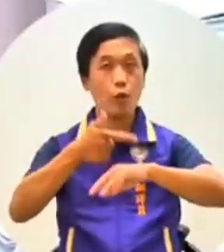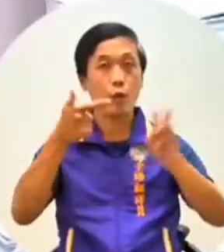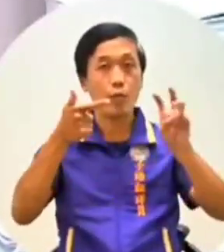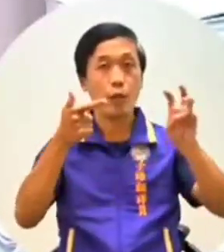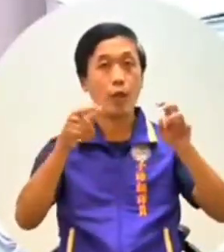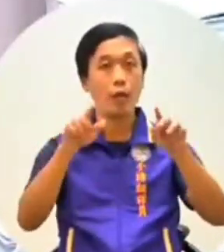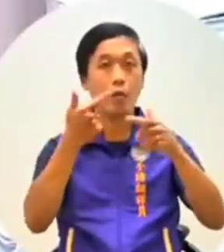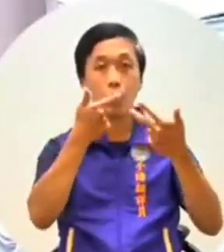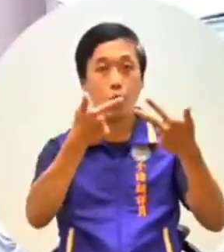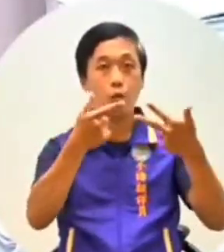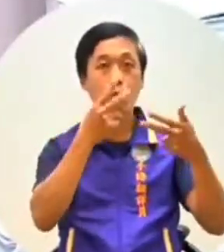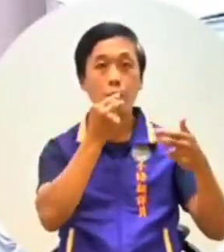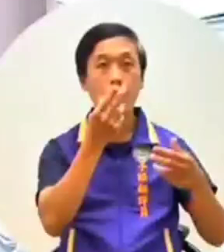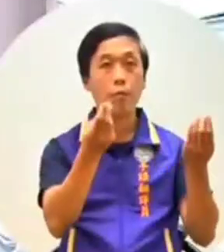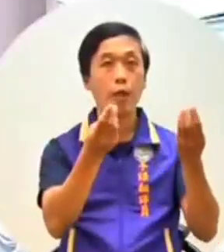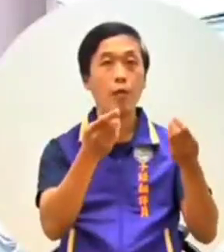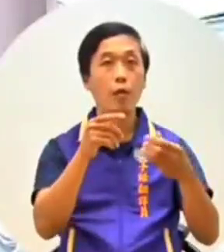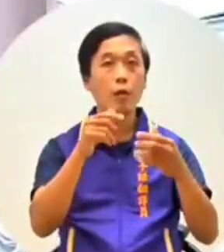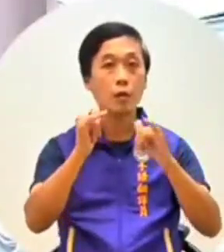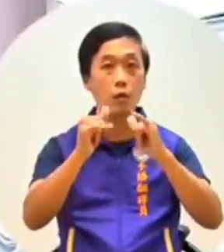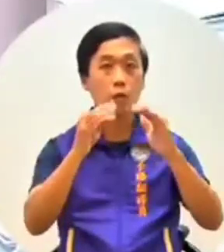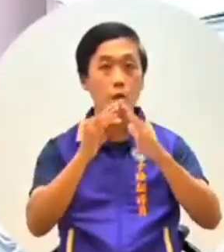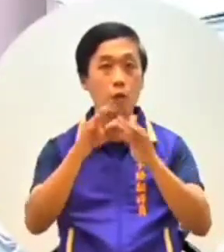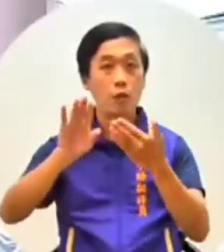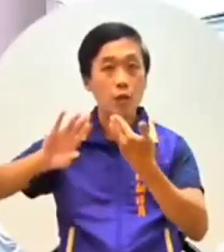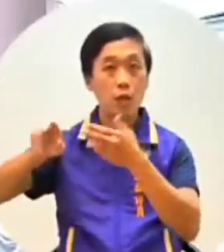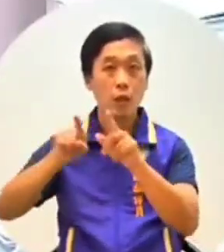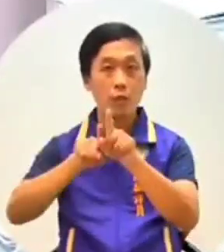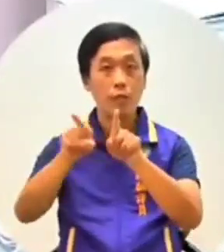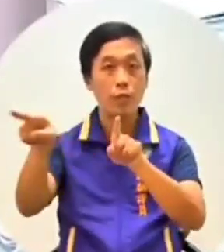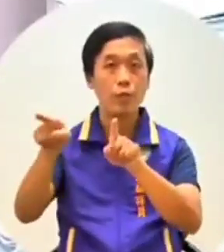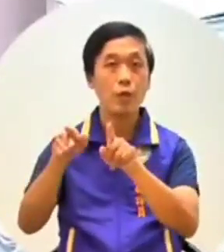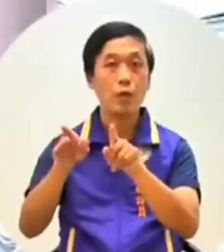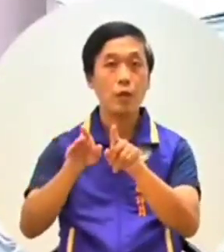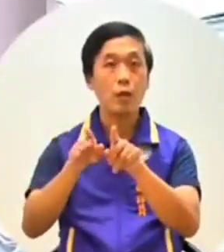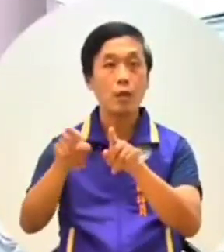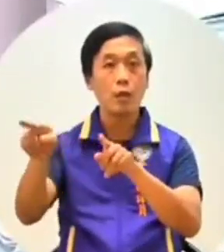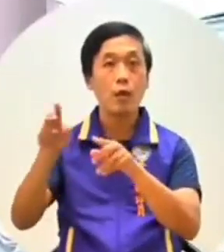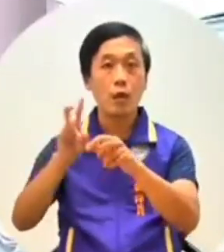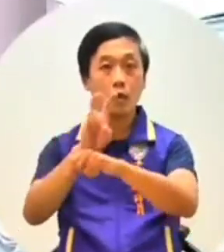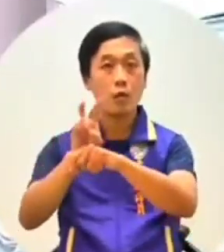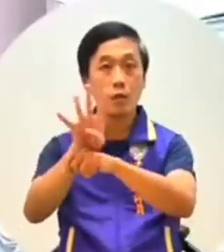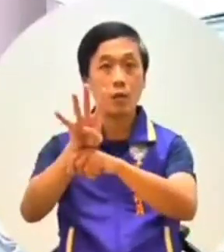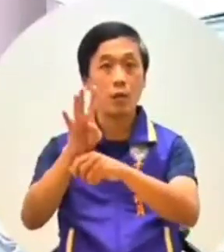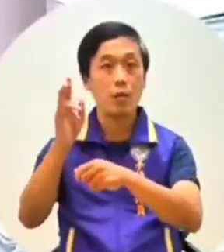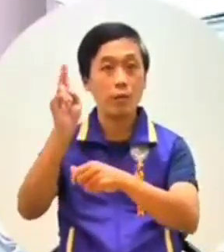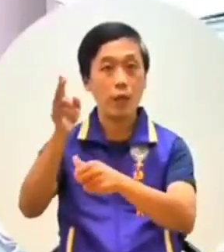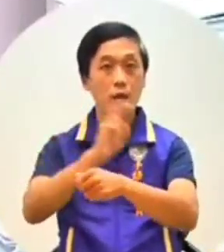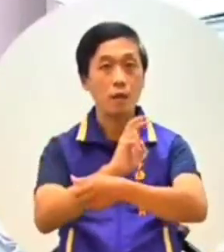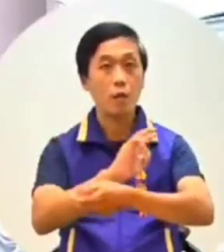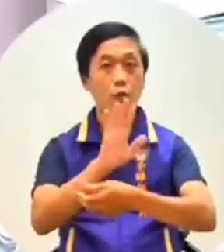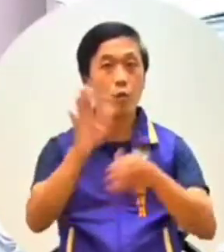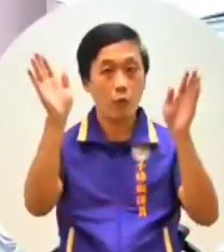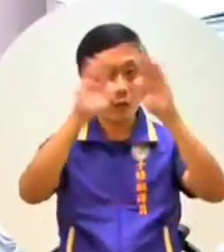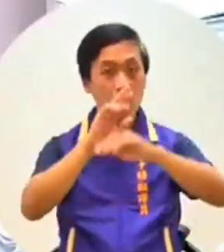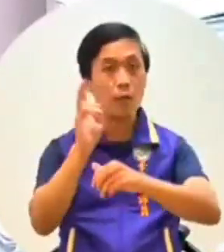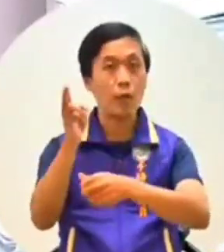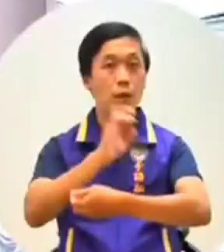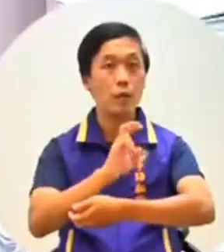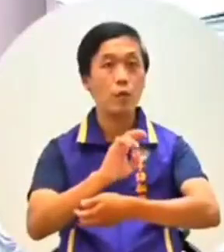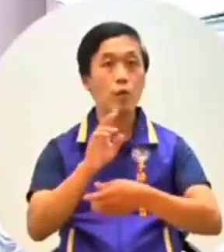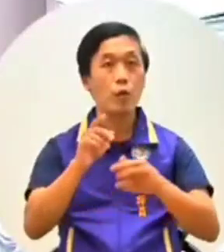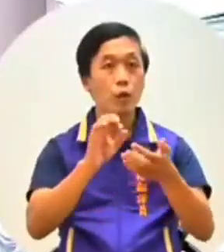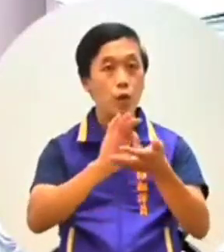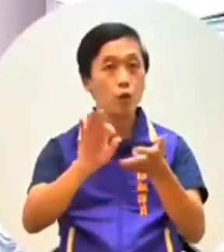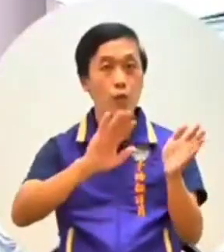有。可是呢，社会局有另外一条支线呢，他们有24小时临托，也有夜托，使用人次远远比你们